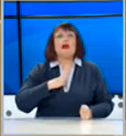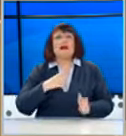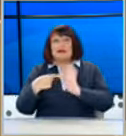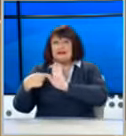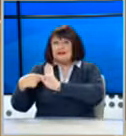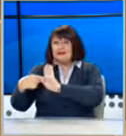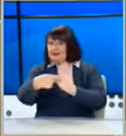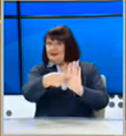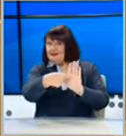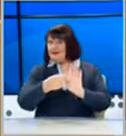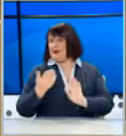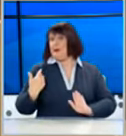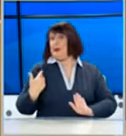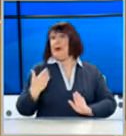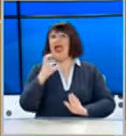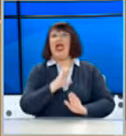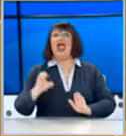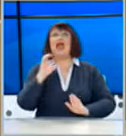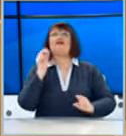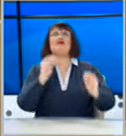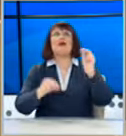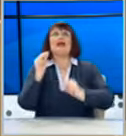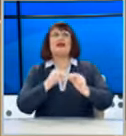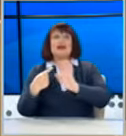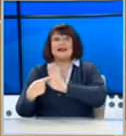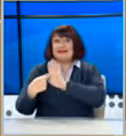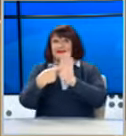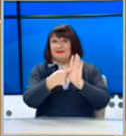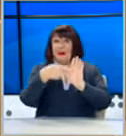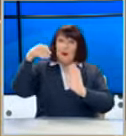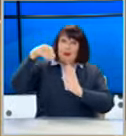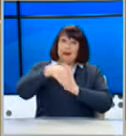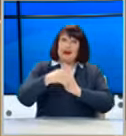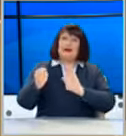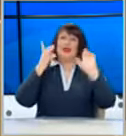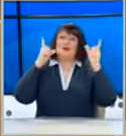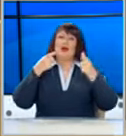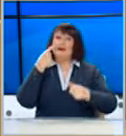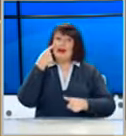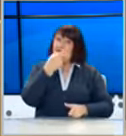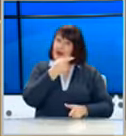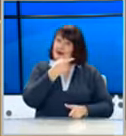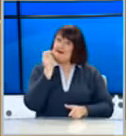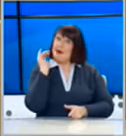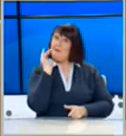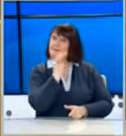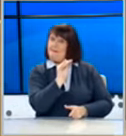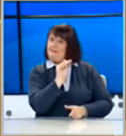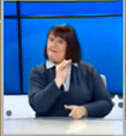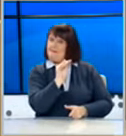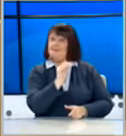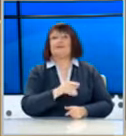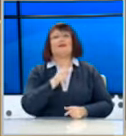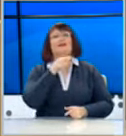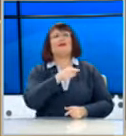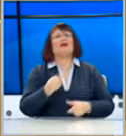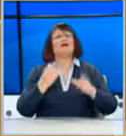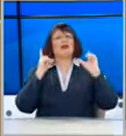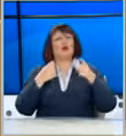μήνυμα στις τελευταίες ευρωπαϊκές εκλογές. Και βέβαια, από την πλευρά σας,